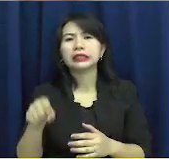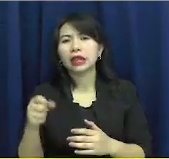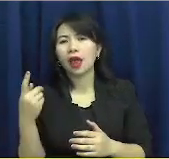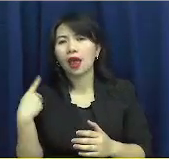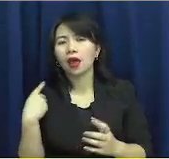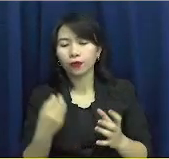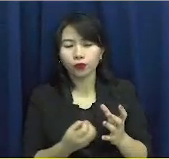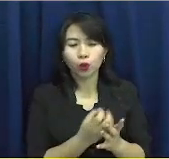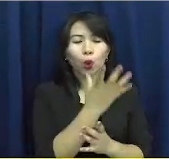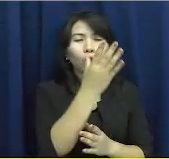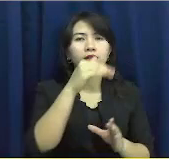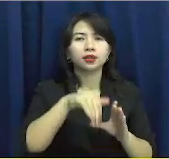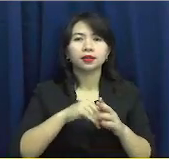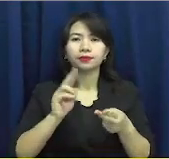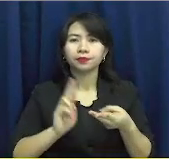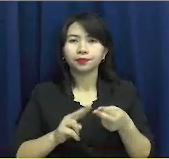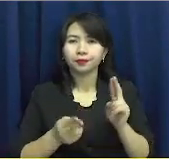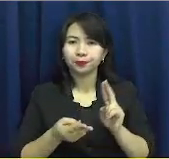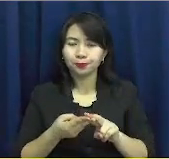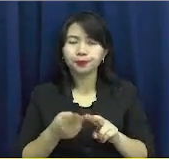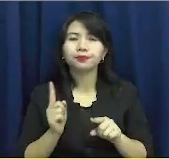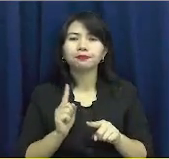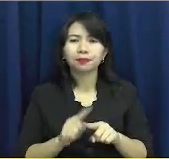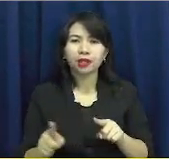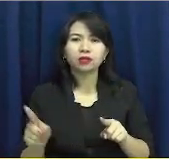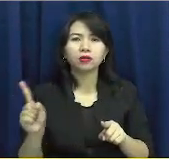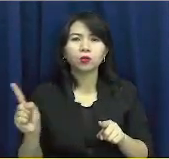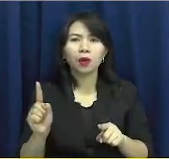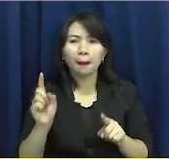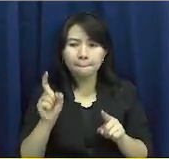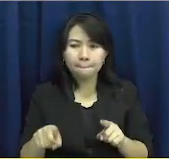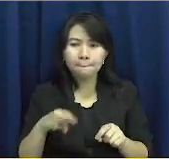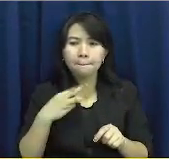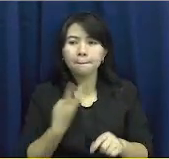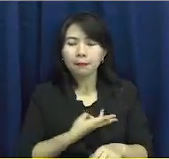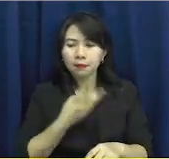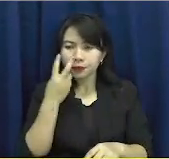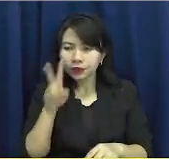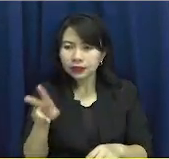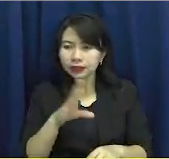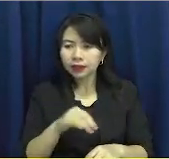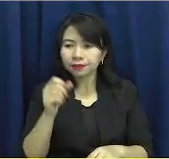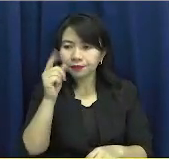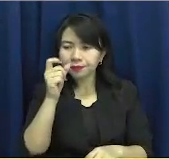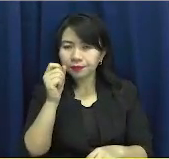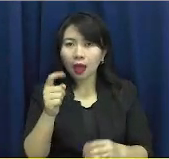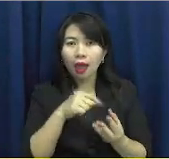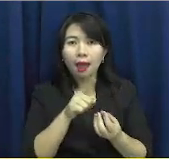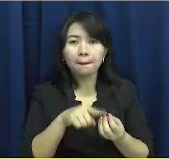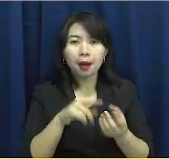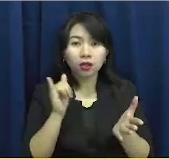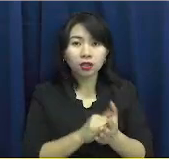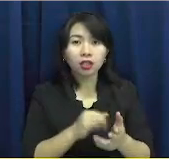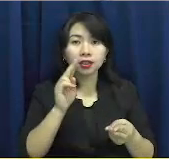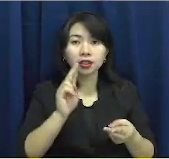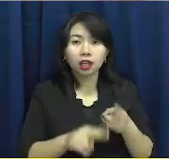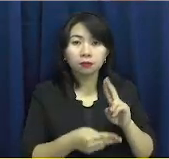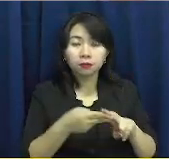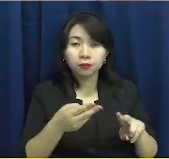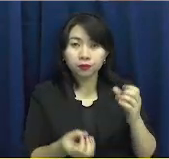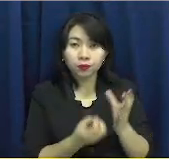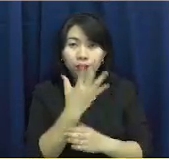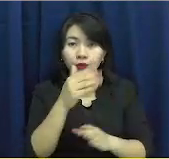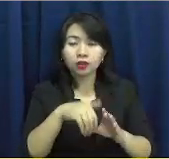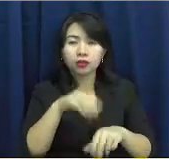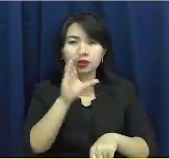No? Nandiyan dyan yung numerical growth. Pero ang dapat na makita niyo po doon sa numerical growth, kung bakit nagkaroon ng numerical growth sa